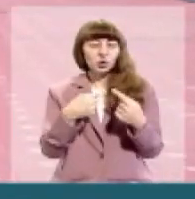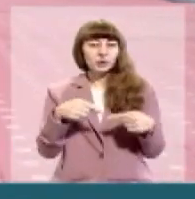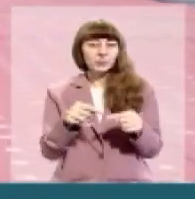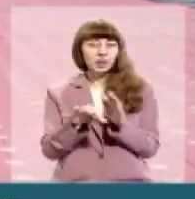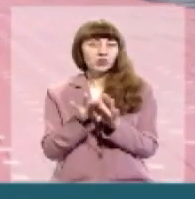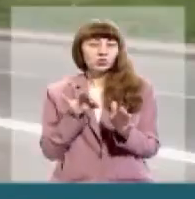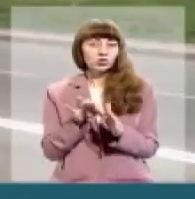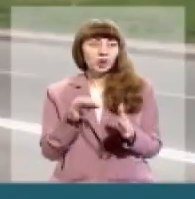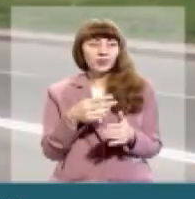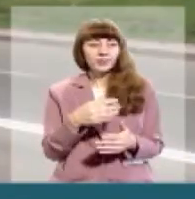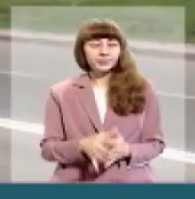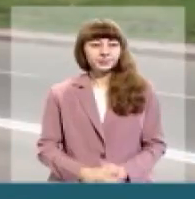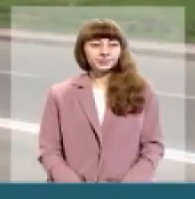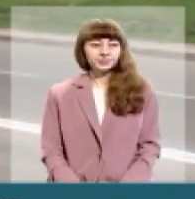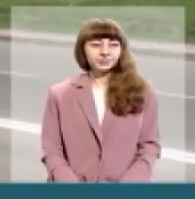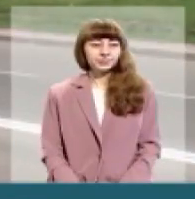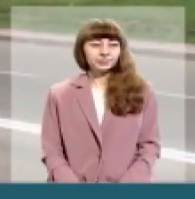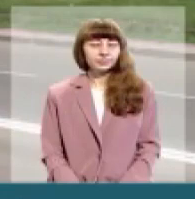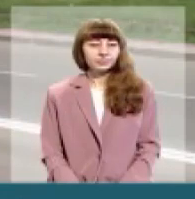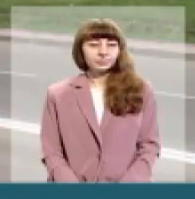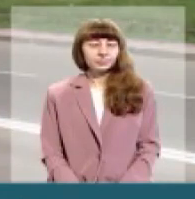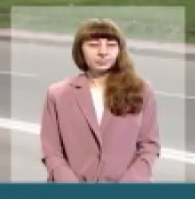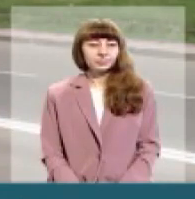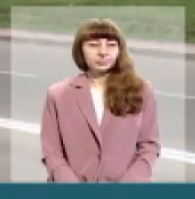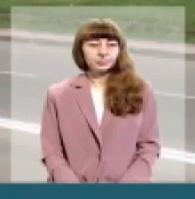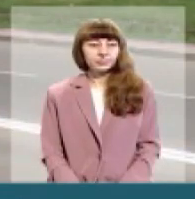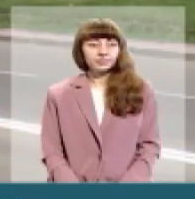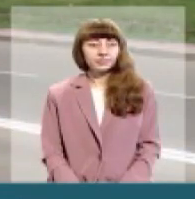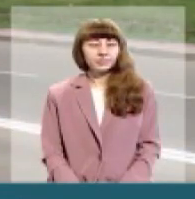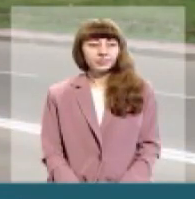аумақтық саяси сайлау комиссияларының интернет парақшаларында